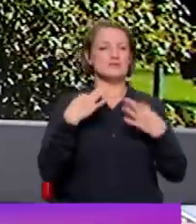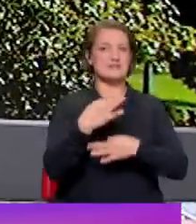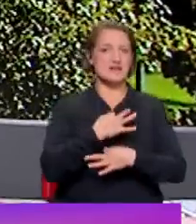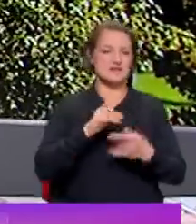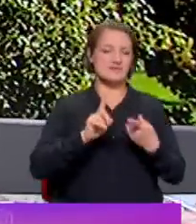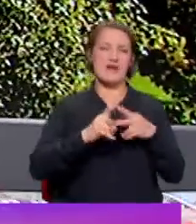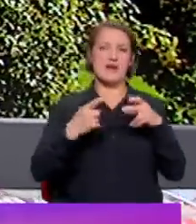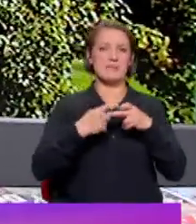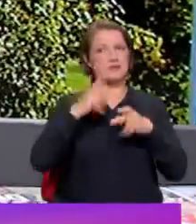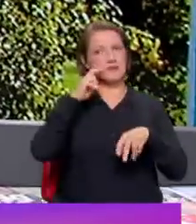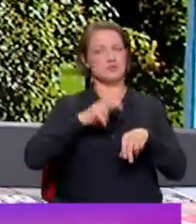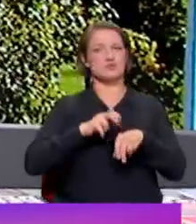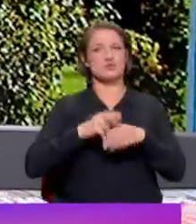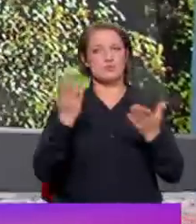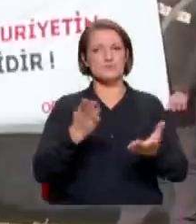ve